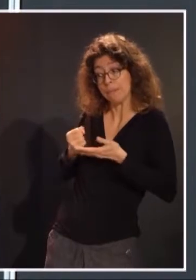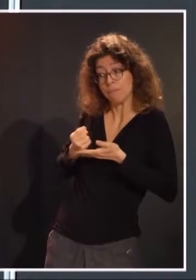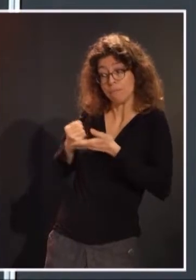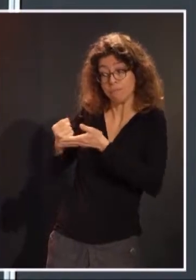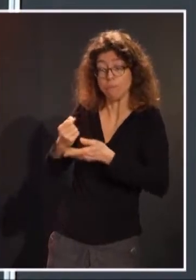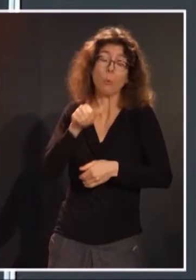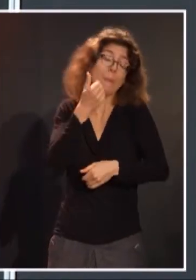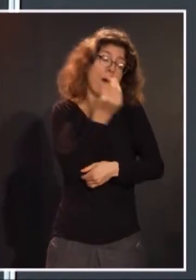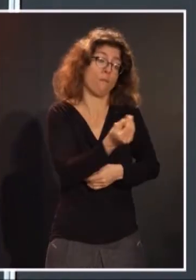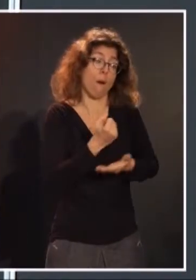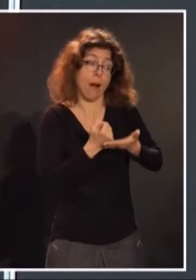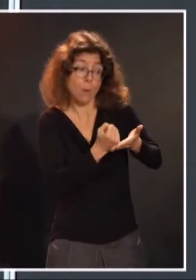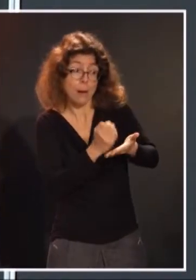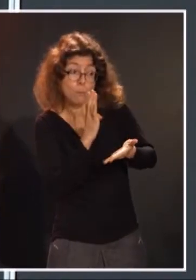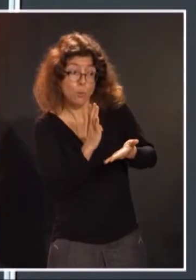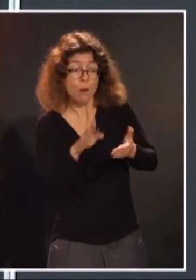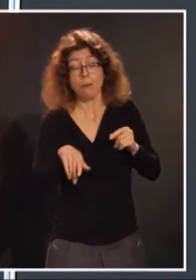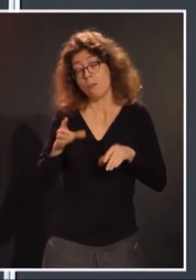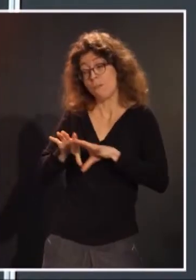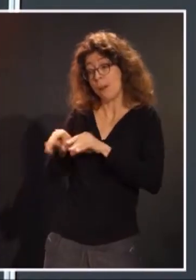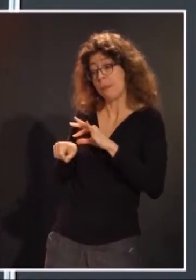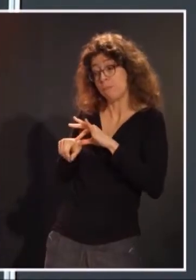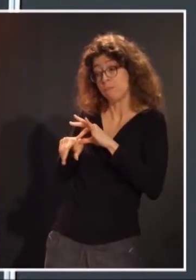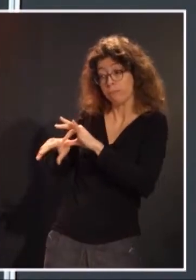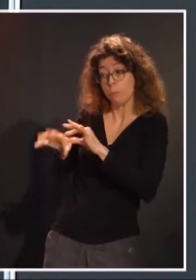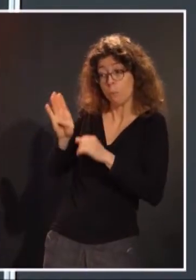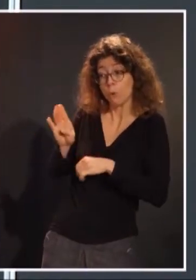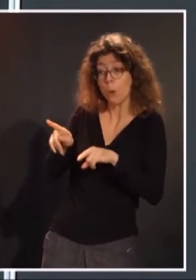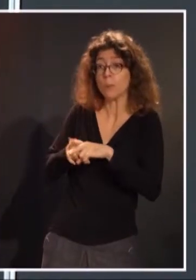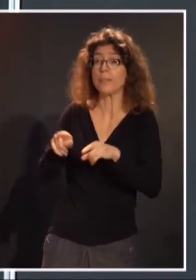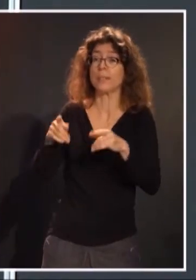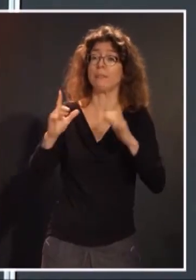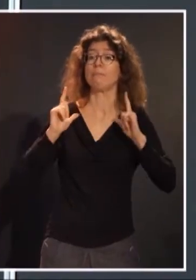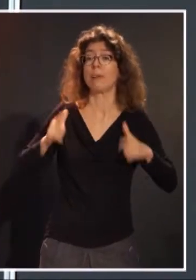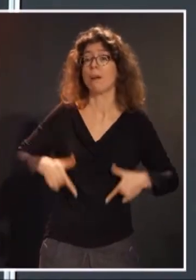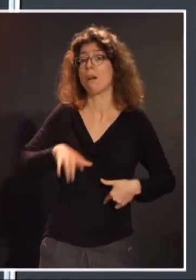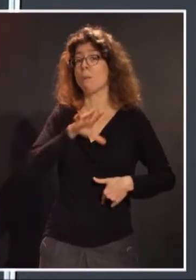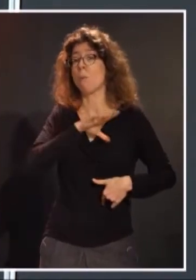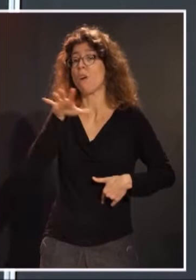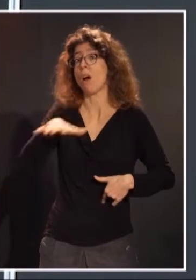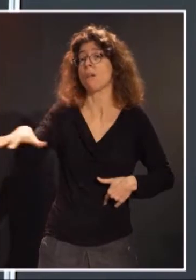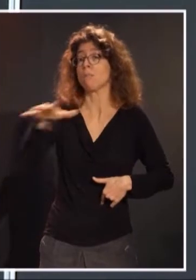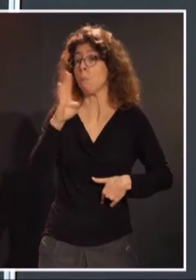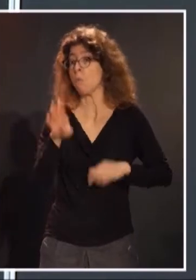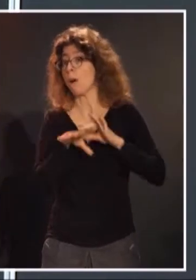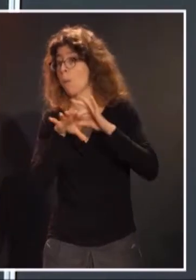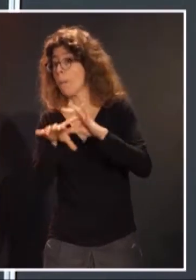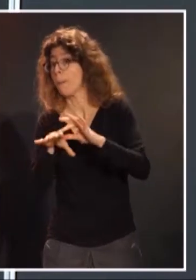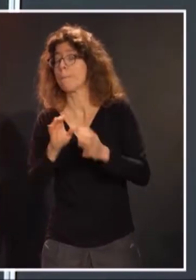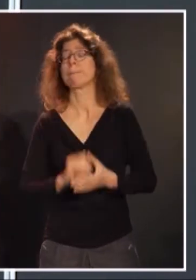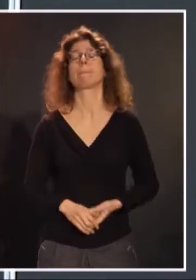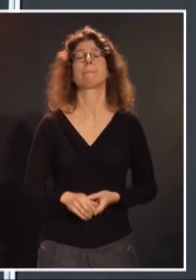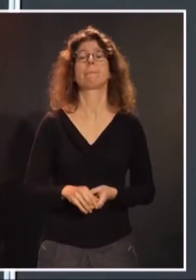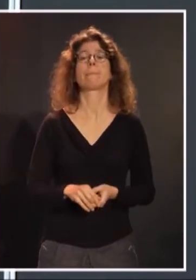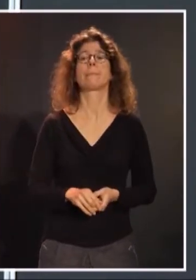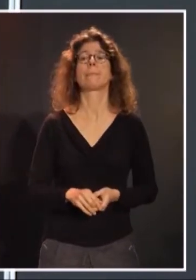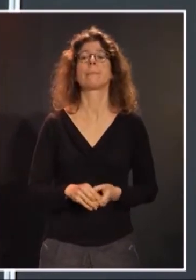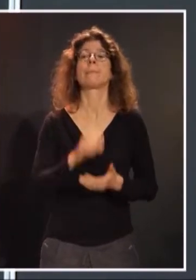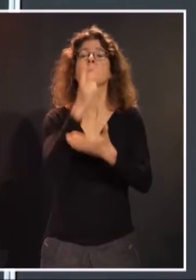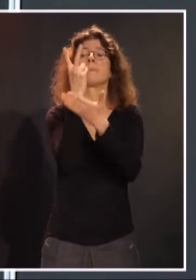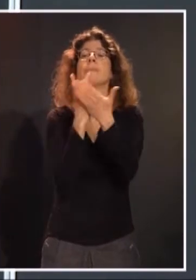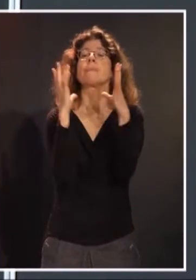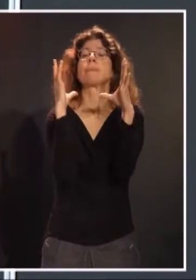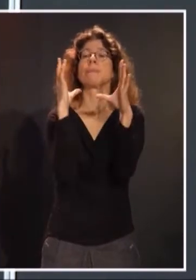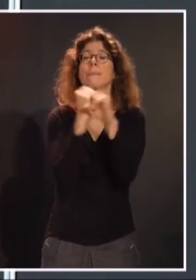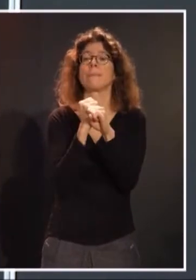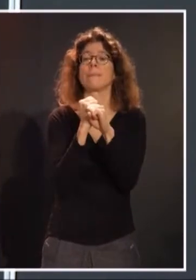l'enfant d'abord, sa famille et aussi de l'environnement scolaire. Donc pour illustrer un petit peu ce schéma, on a fait le choix de vous